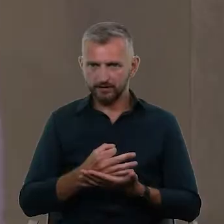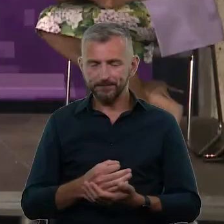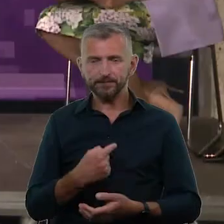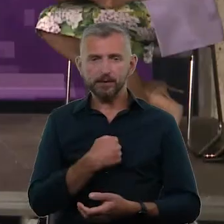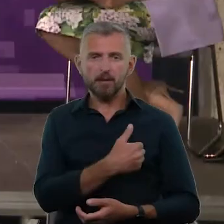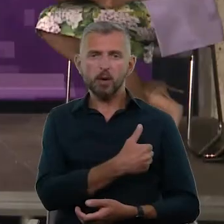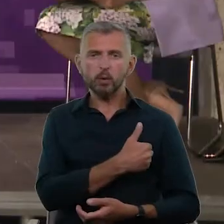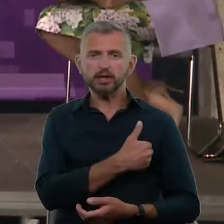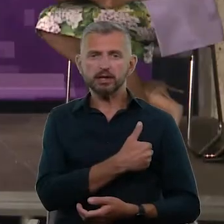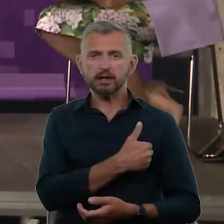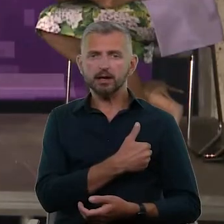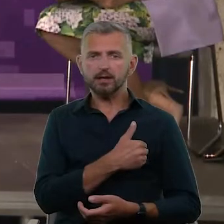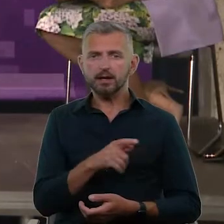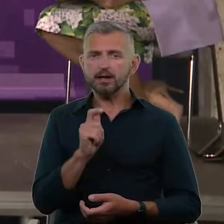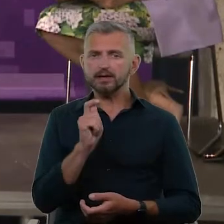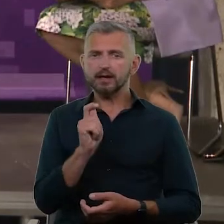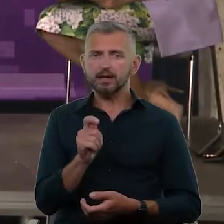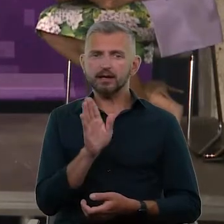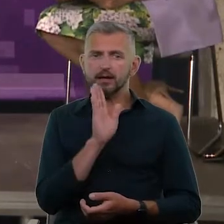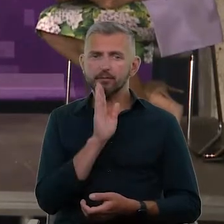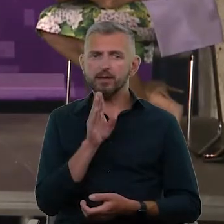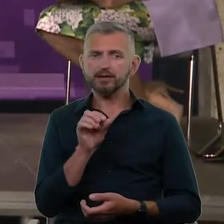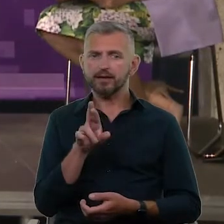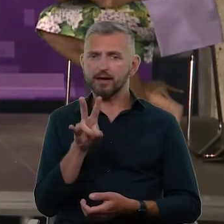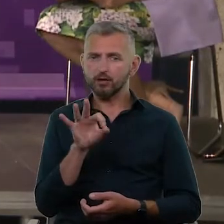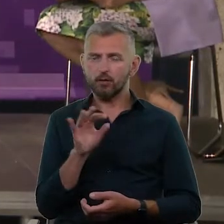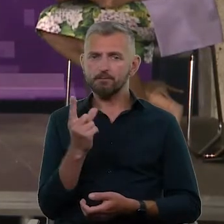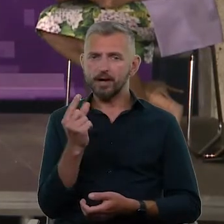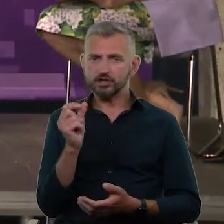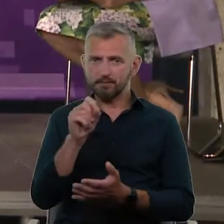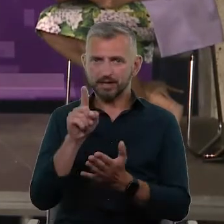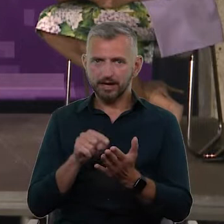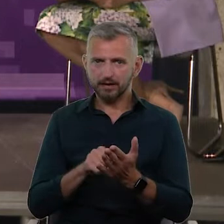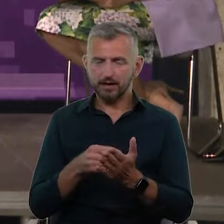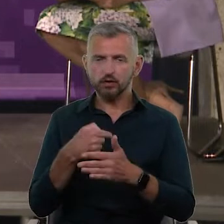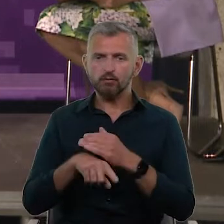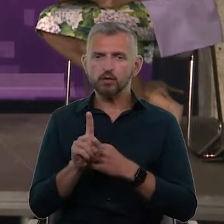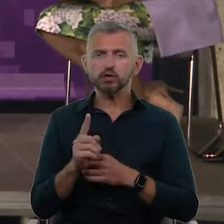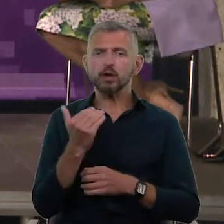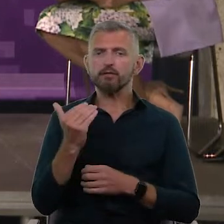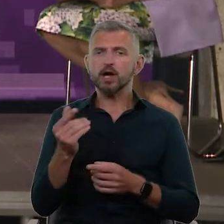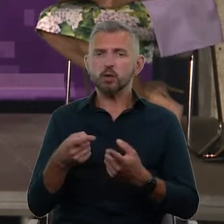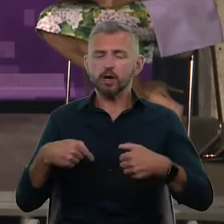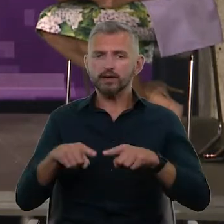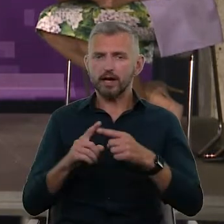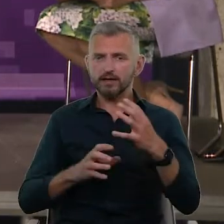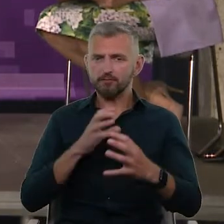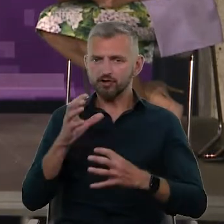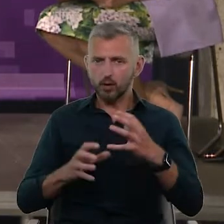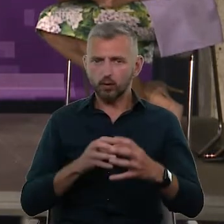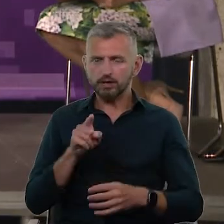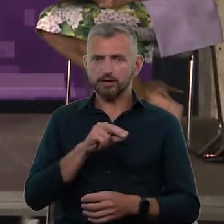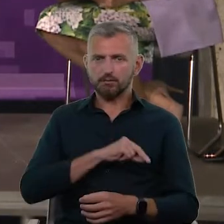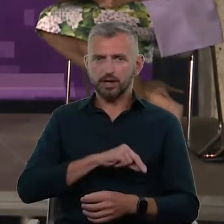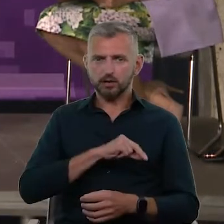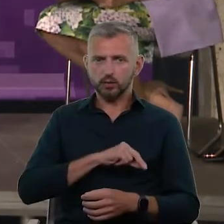би хотіла задати пані Тетяно вам перше питання, тому що ваша організація міжнародна, вона